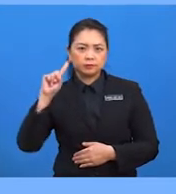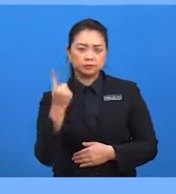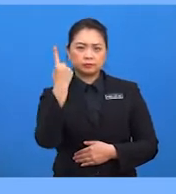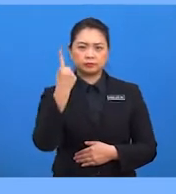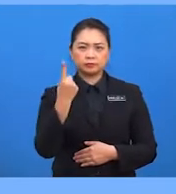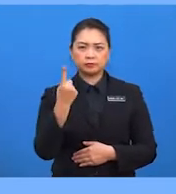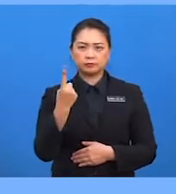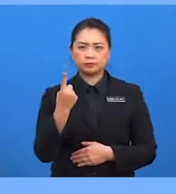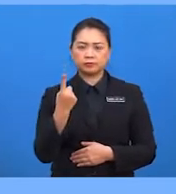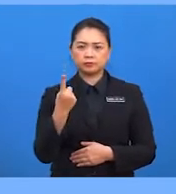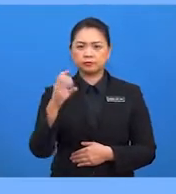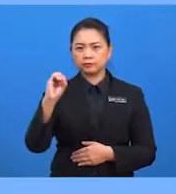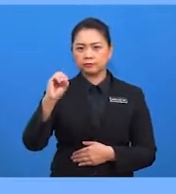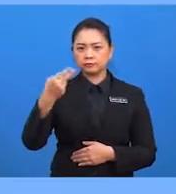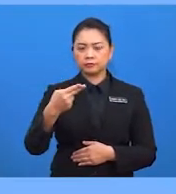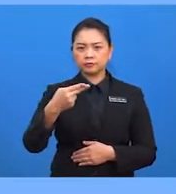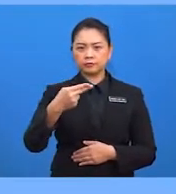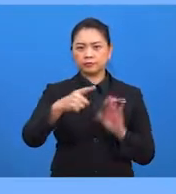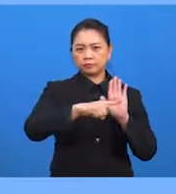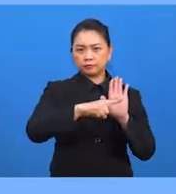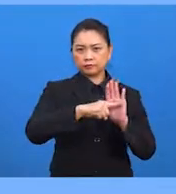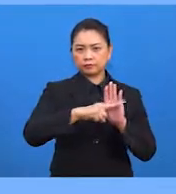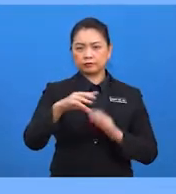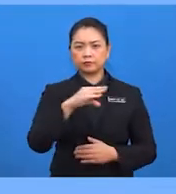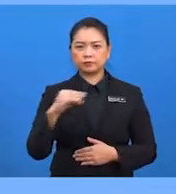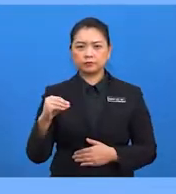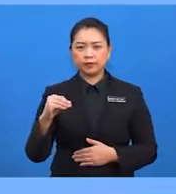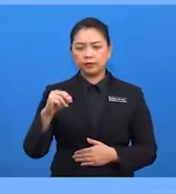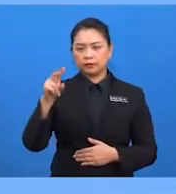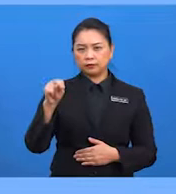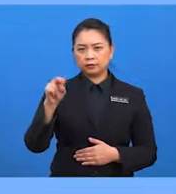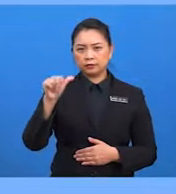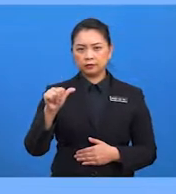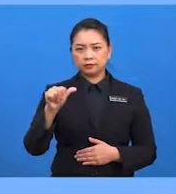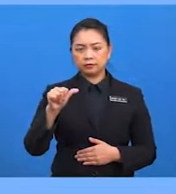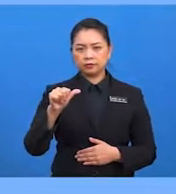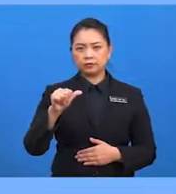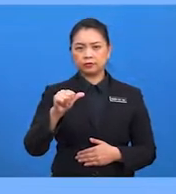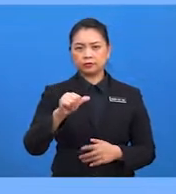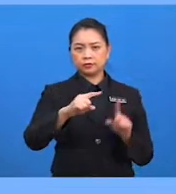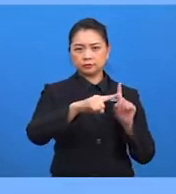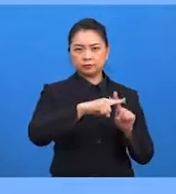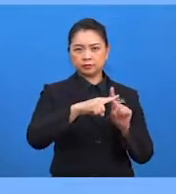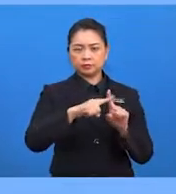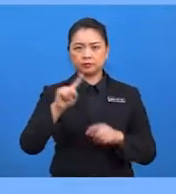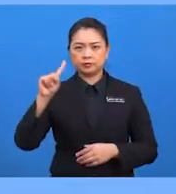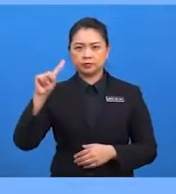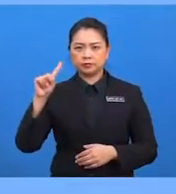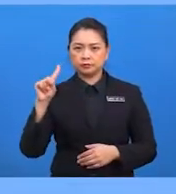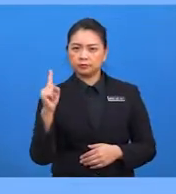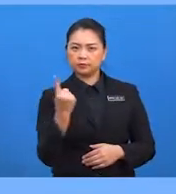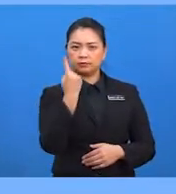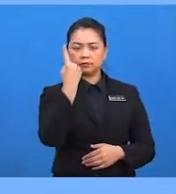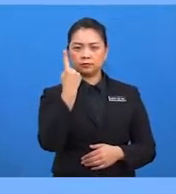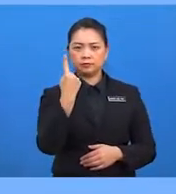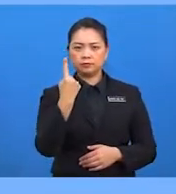Hanya ion hidroksida OH negatif dan ion natrium